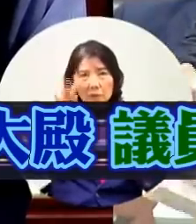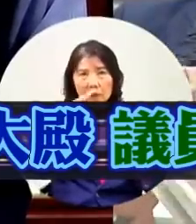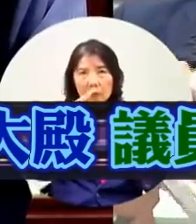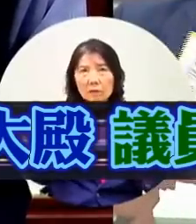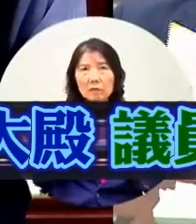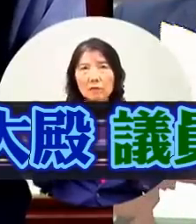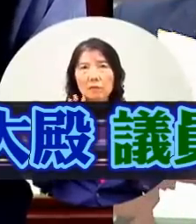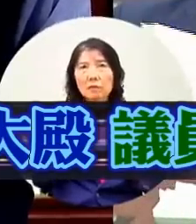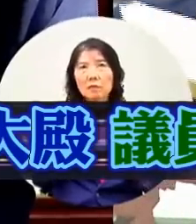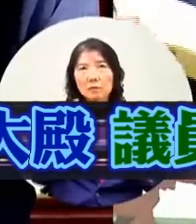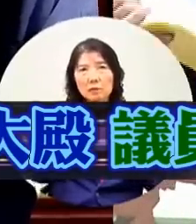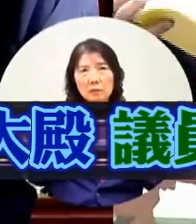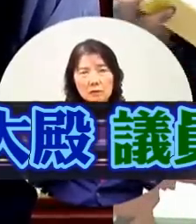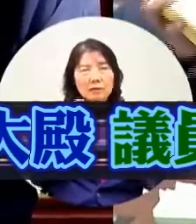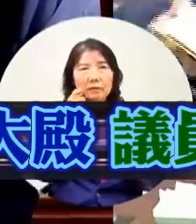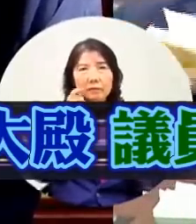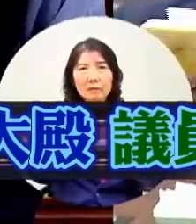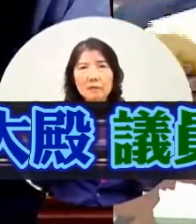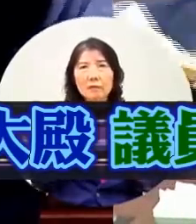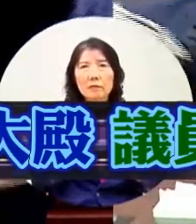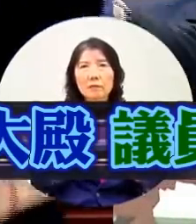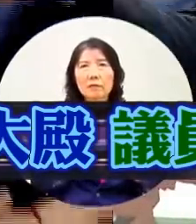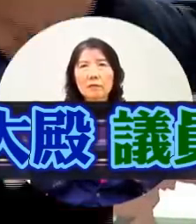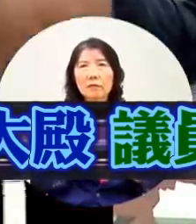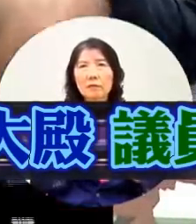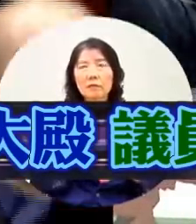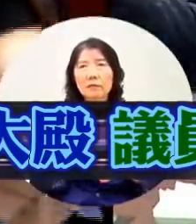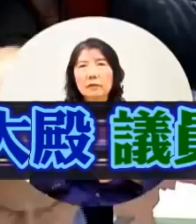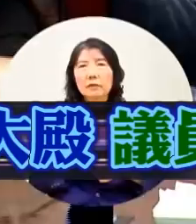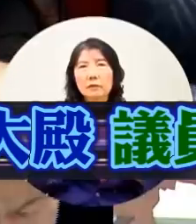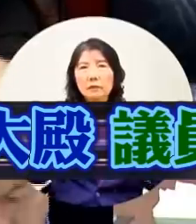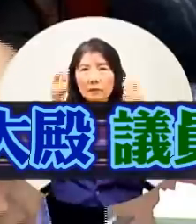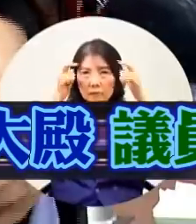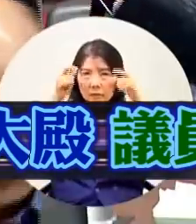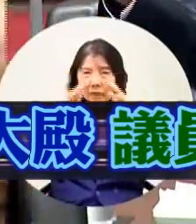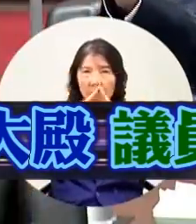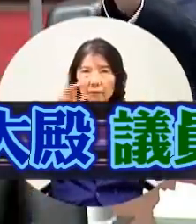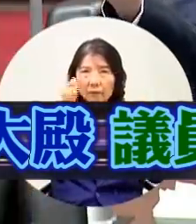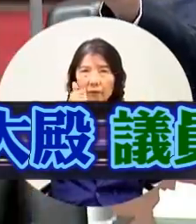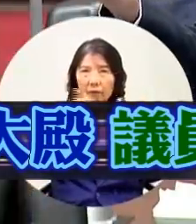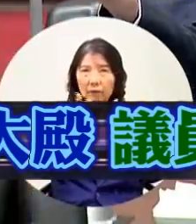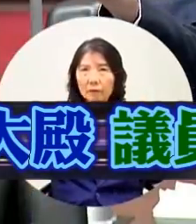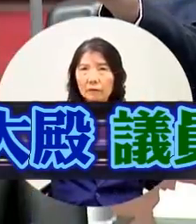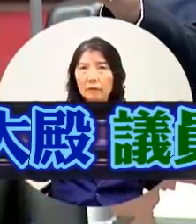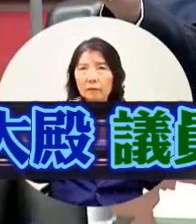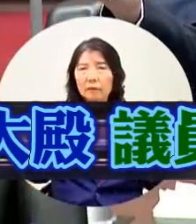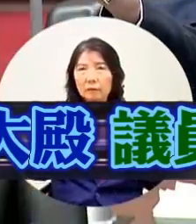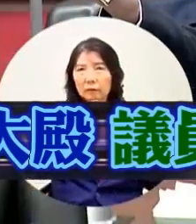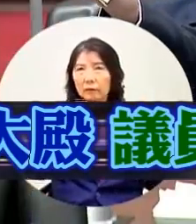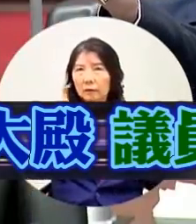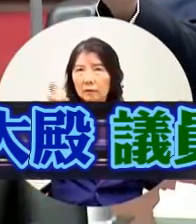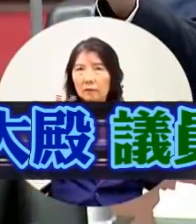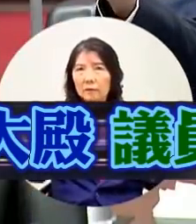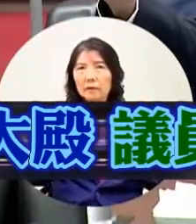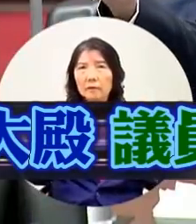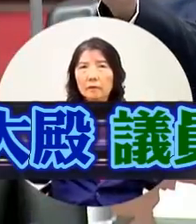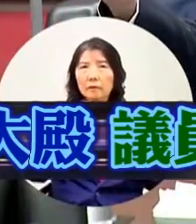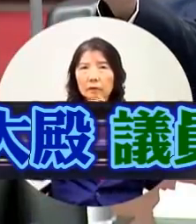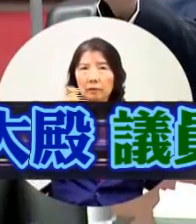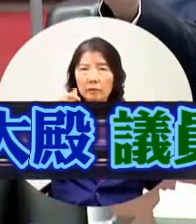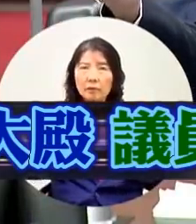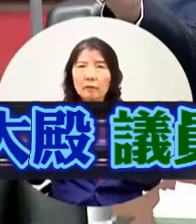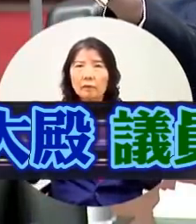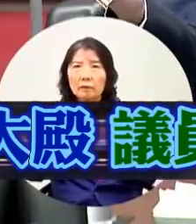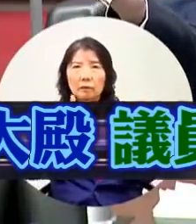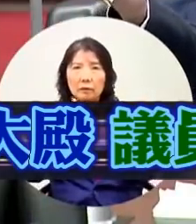没办法接受。 市长， 我当然知道答案。 我还是要重申。高雄市议会质询办法第十条，市长对议员之质询不予答复，本